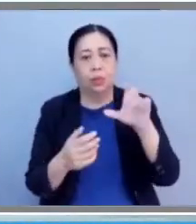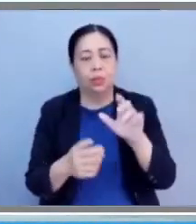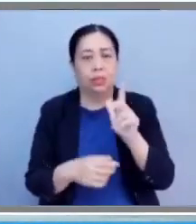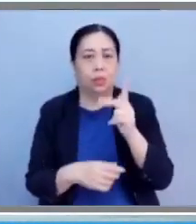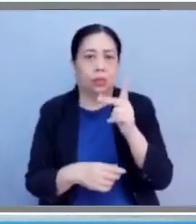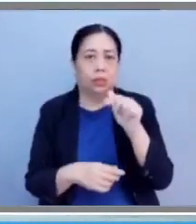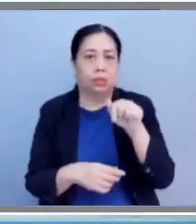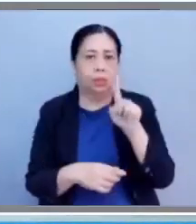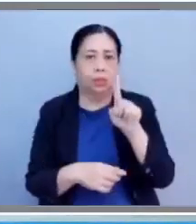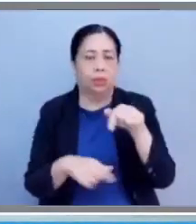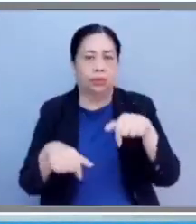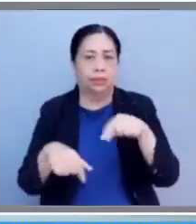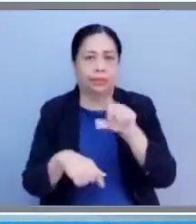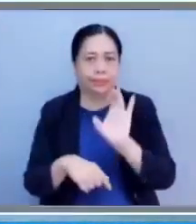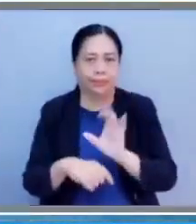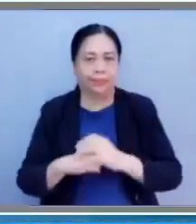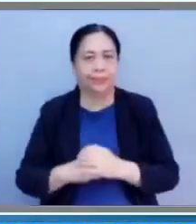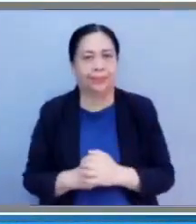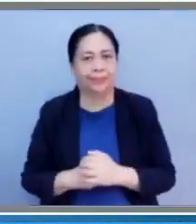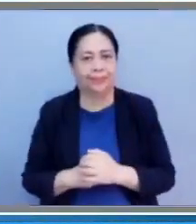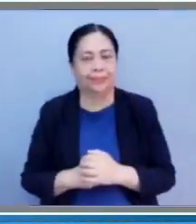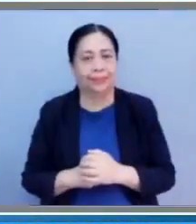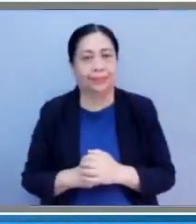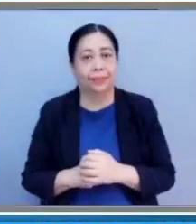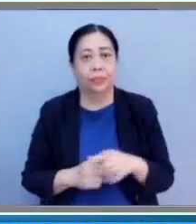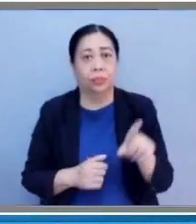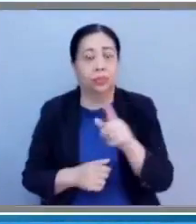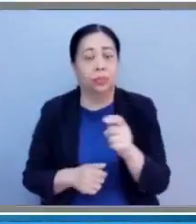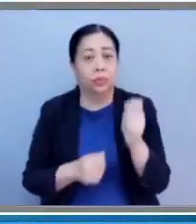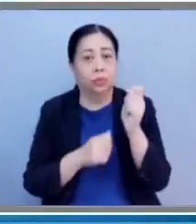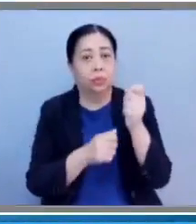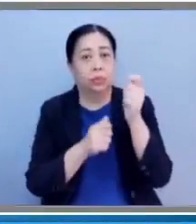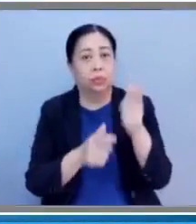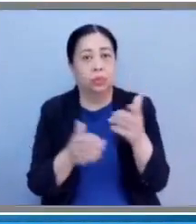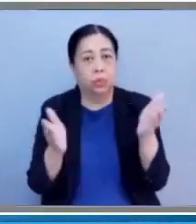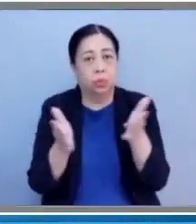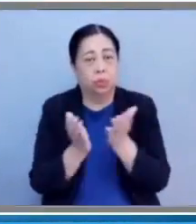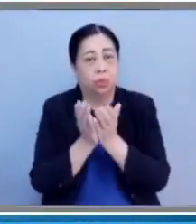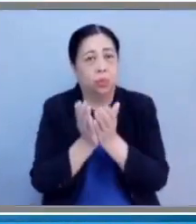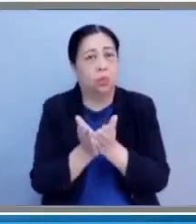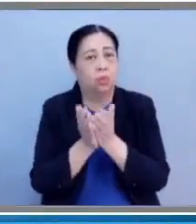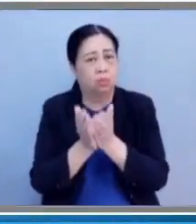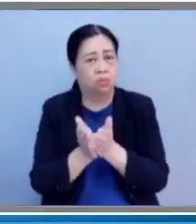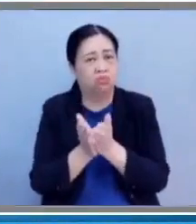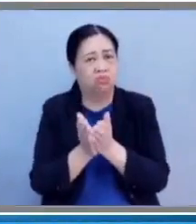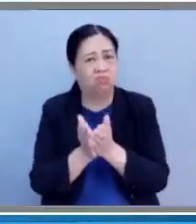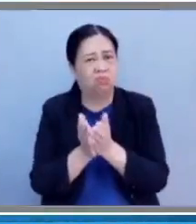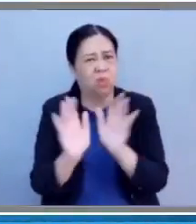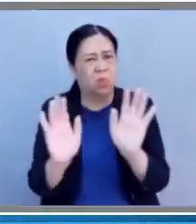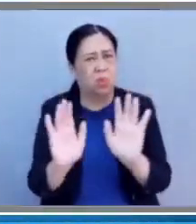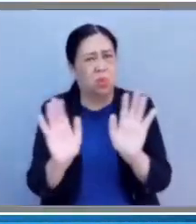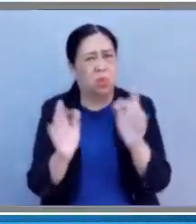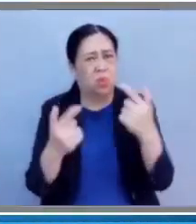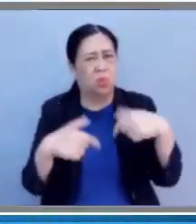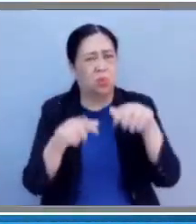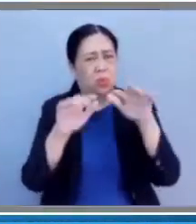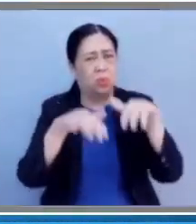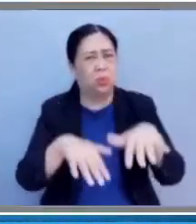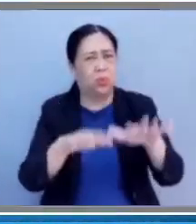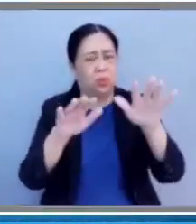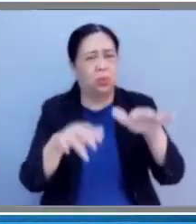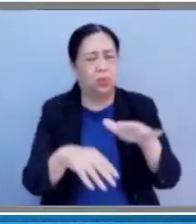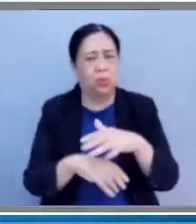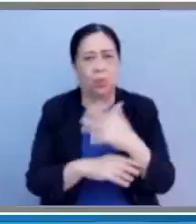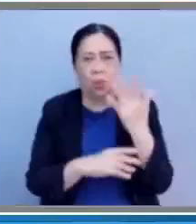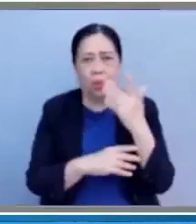Quezon City. Sa mga mangingisda naman na may maliliit na sasakyang pandagat, umiwas munang pumalaot sa mga dagat na